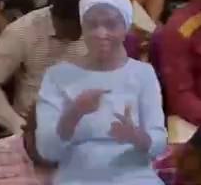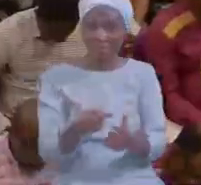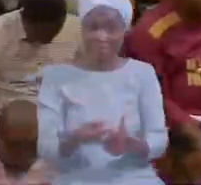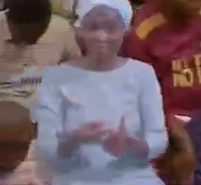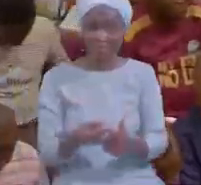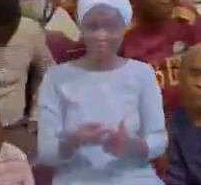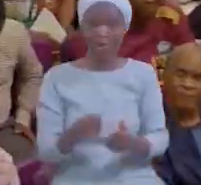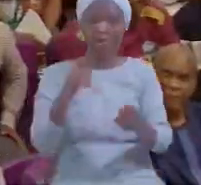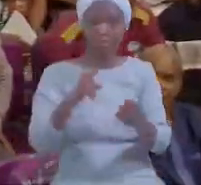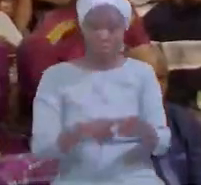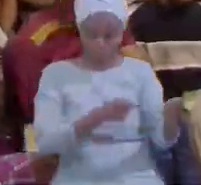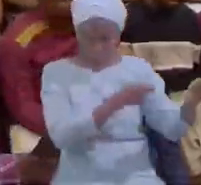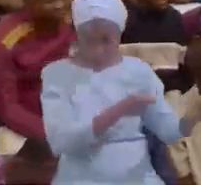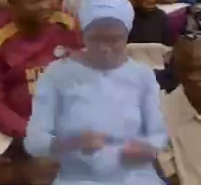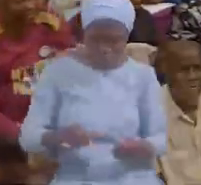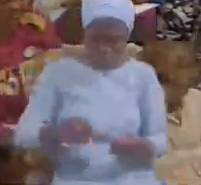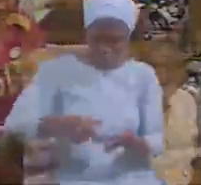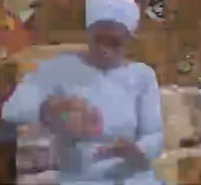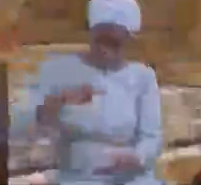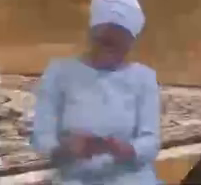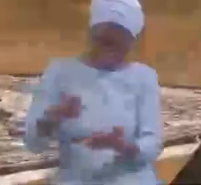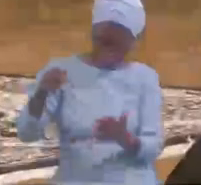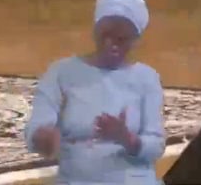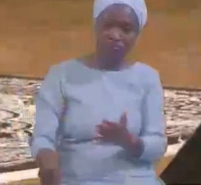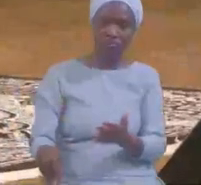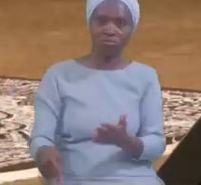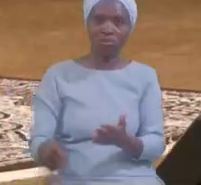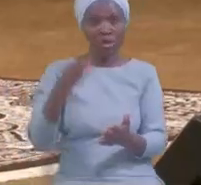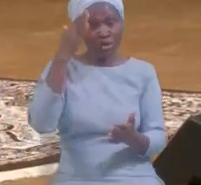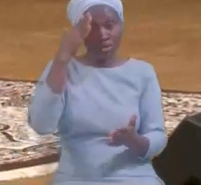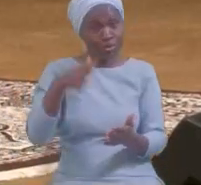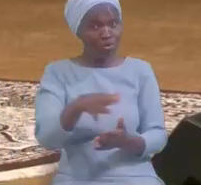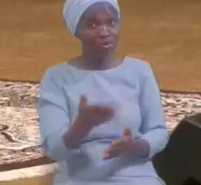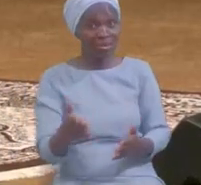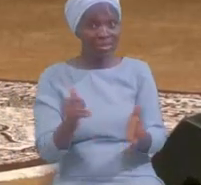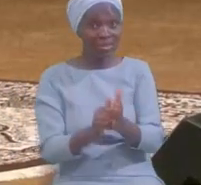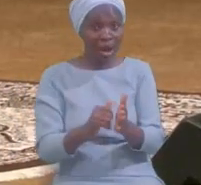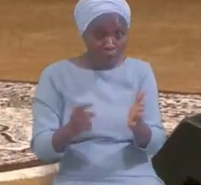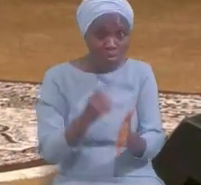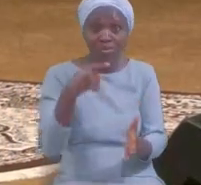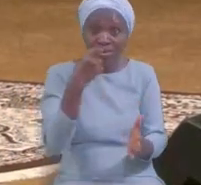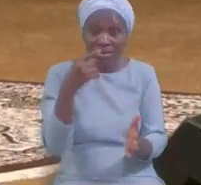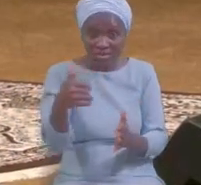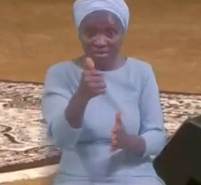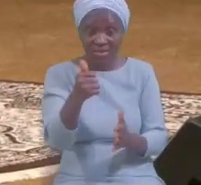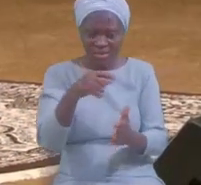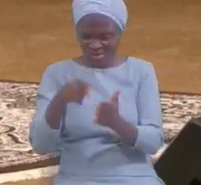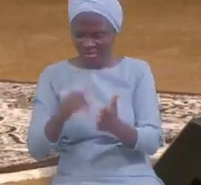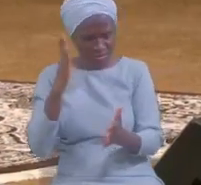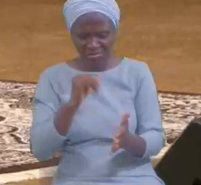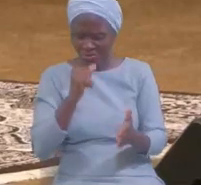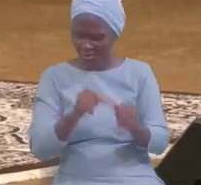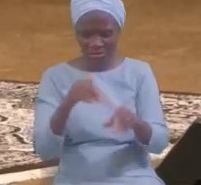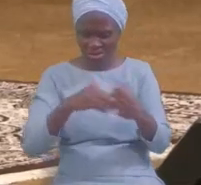Vous détruisez tout, voilà, toutes ces choses-là, dès que vous dites, ceci ne va plus continuer dans ma vie.